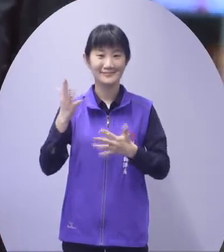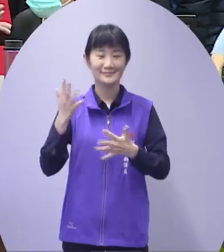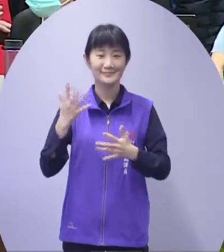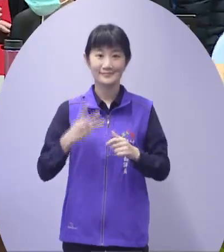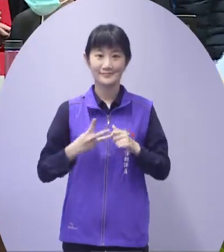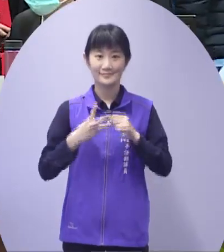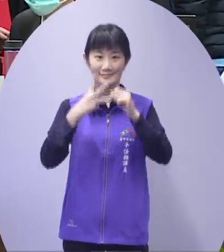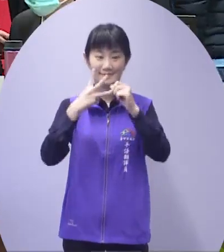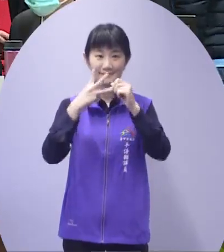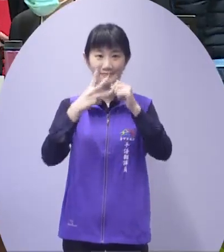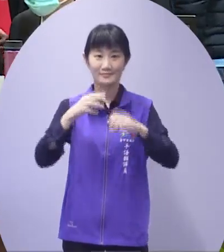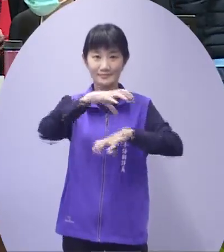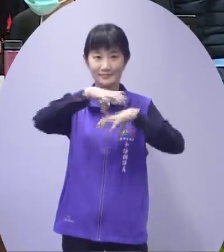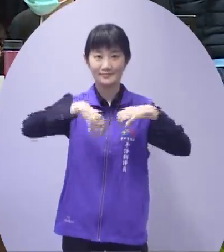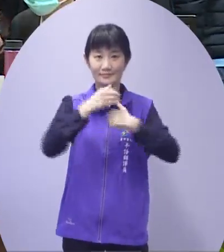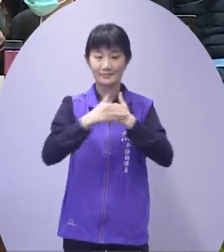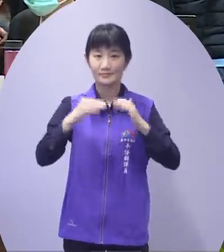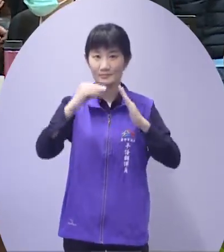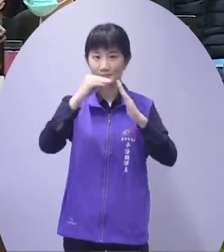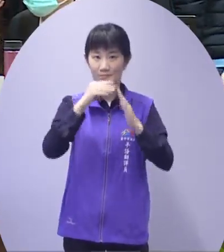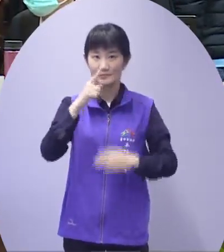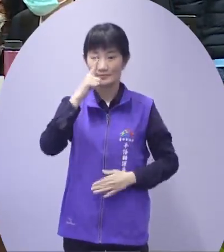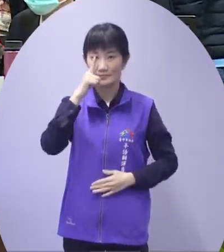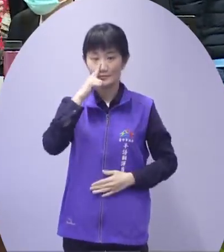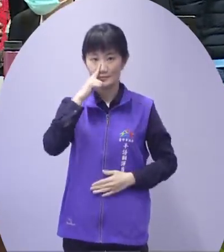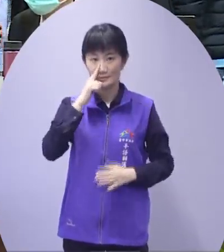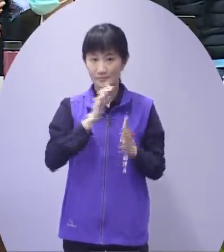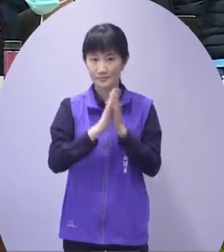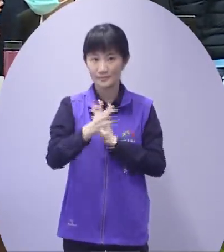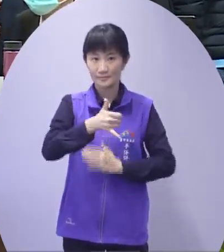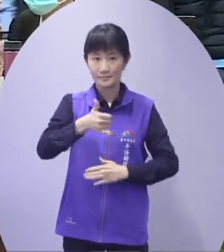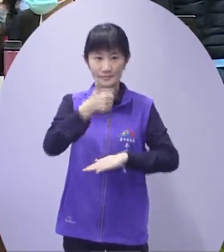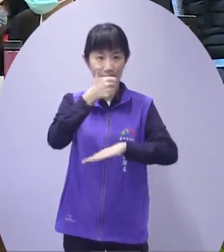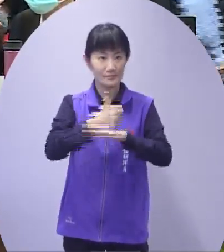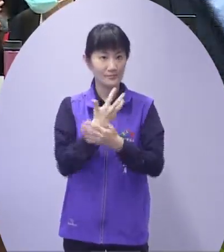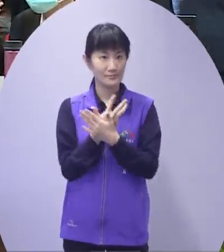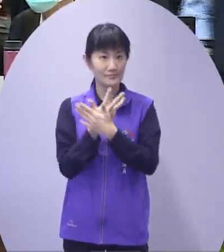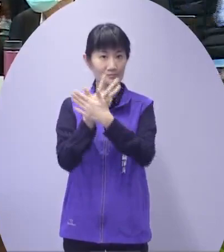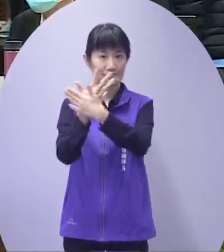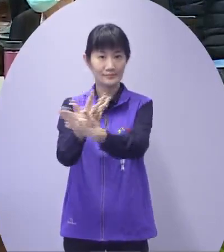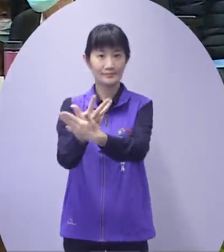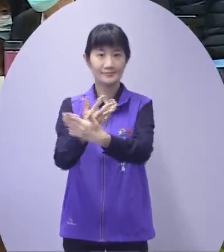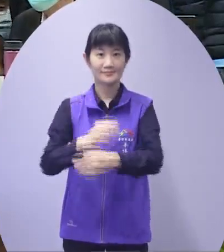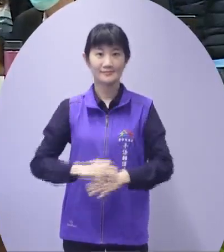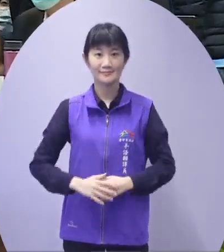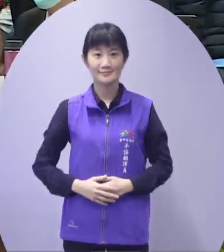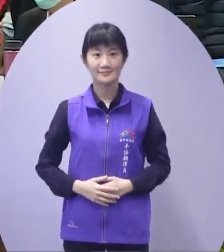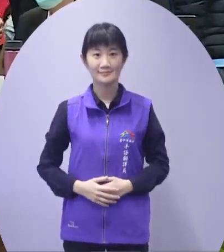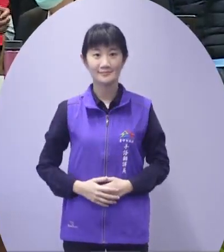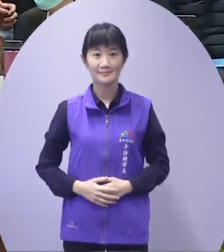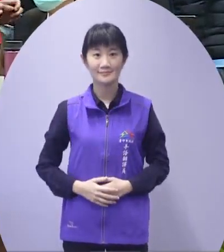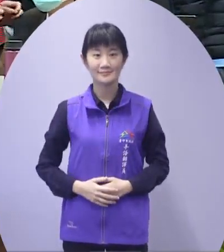第三位，环境保护局陈胜辉队员，请上台授奖。